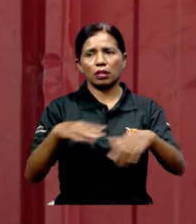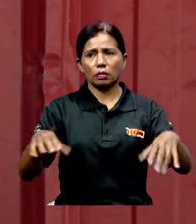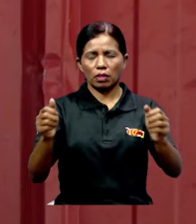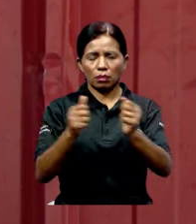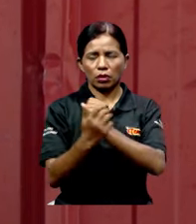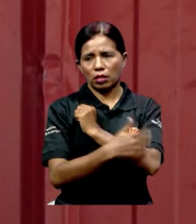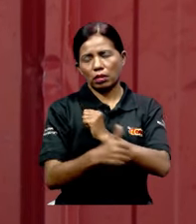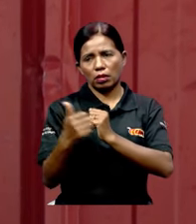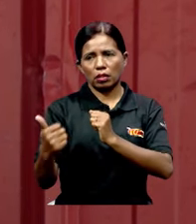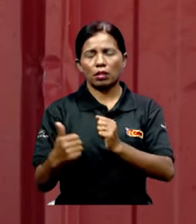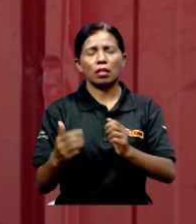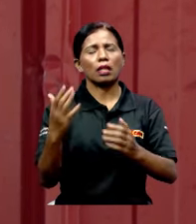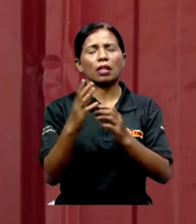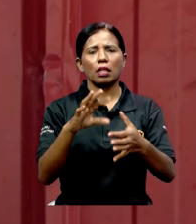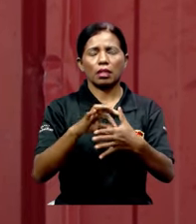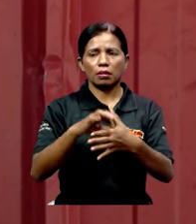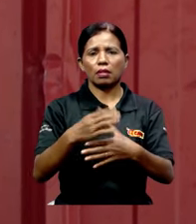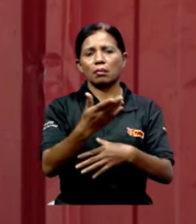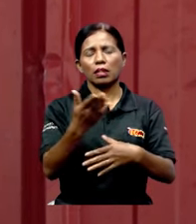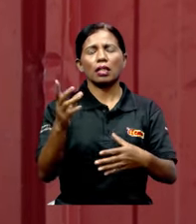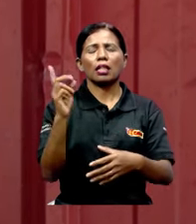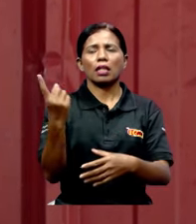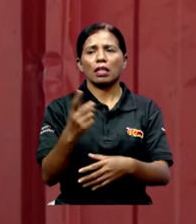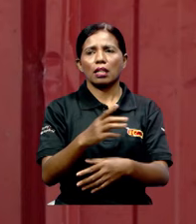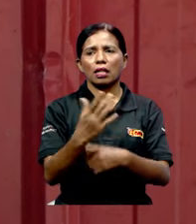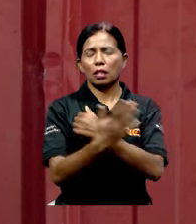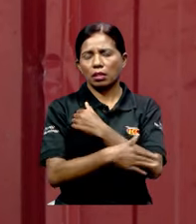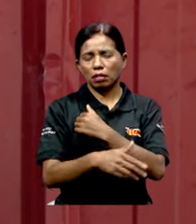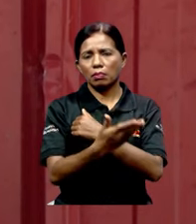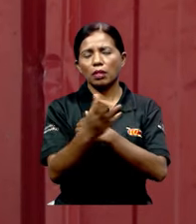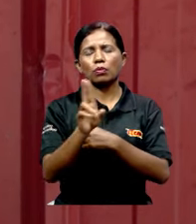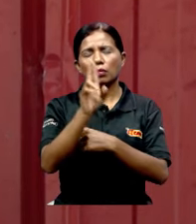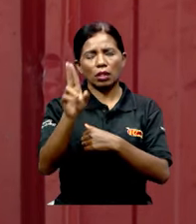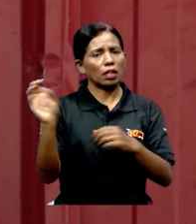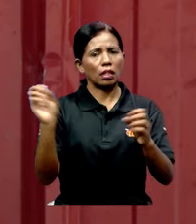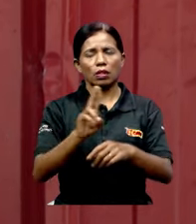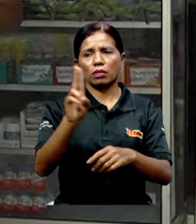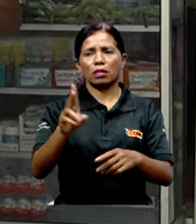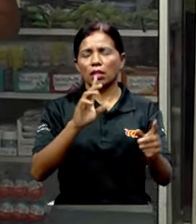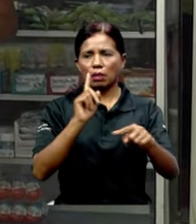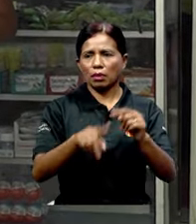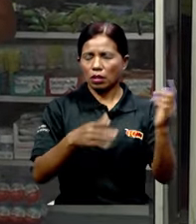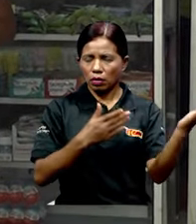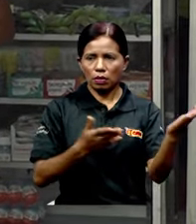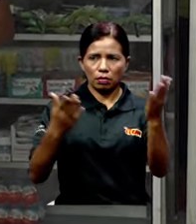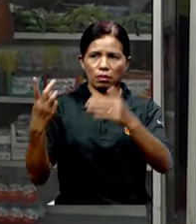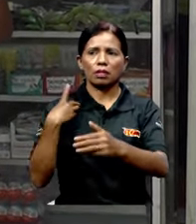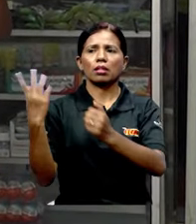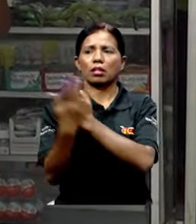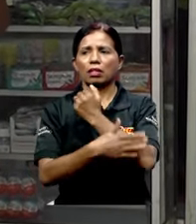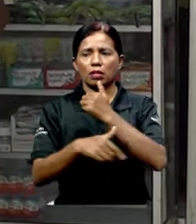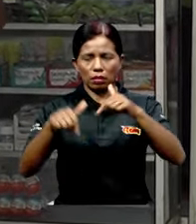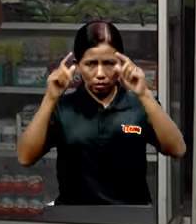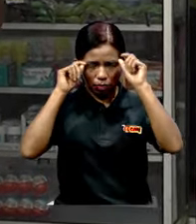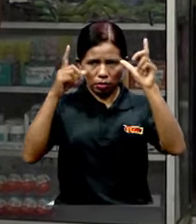serselu, katak na ang manu hi imine na saun, imi uzaga, la uzaga, para la bele importa fila fali mai iha itene na saun Timor Leste,